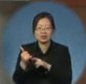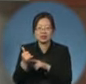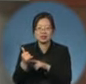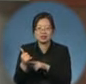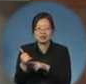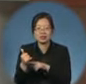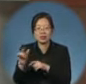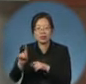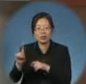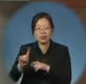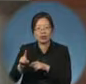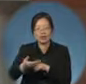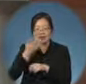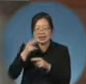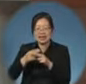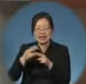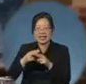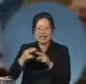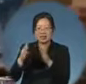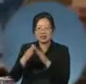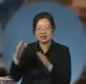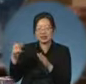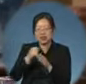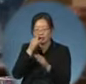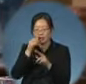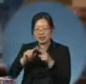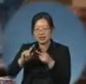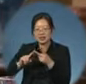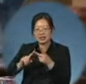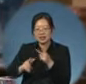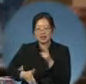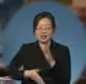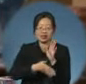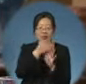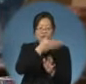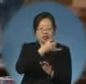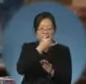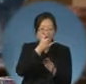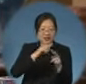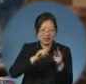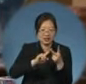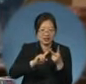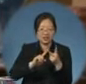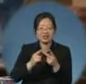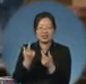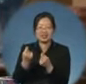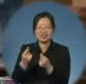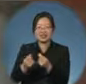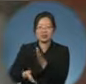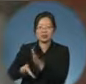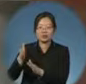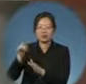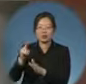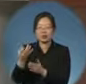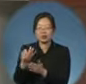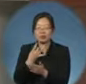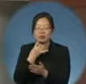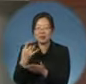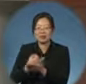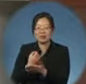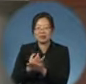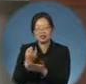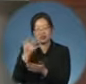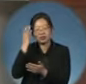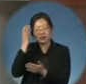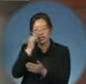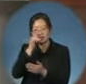어떤 뭐 식당을 갖고 있다 더 검을 잡고 이때 게스트하우스를 갈려 있다든가 뭐 건물이 이렇게 돈만 받는건 좀 풀어